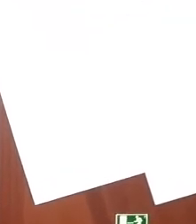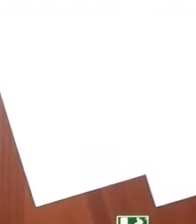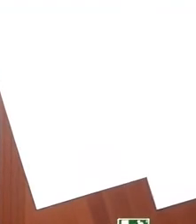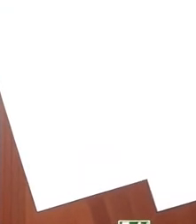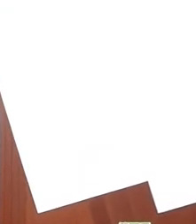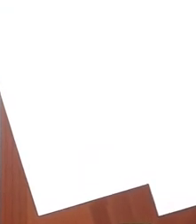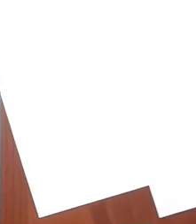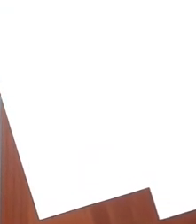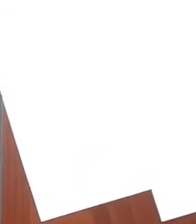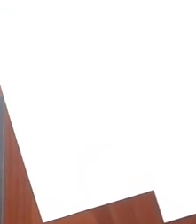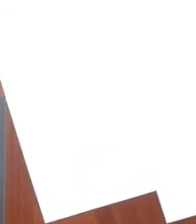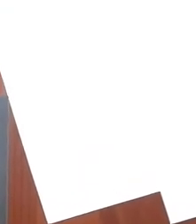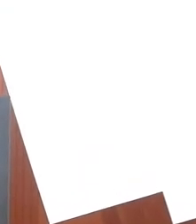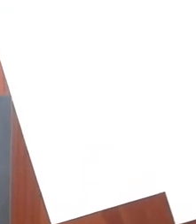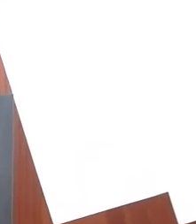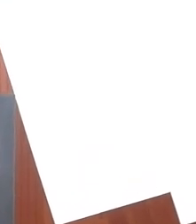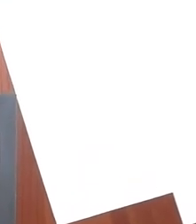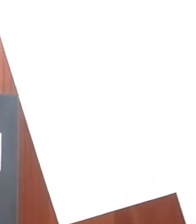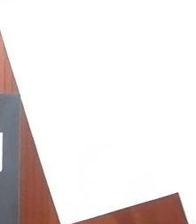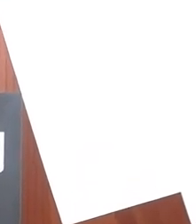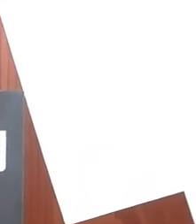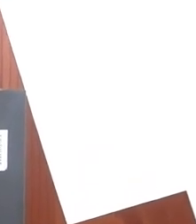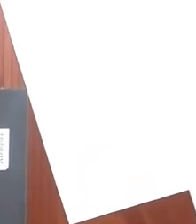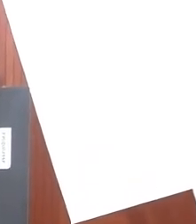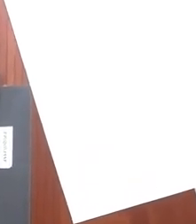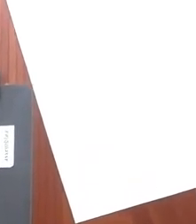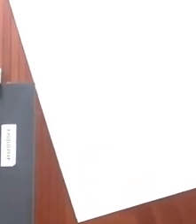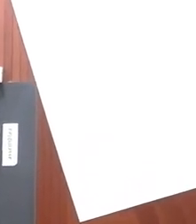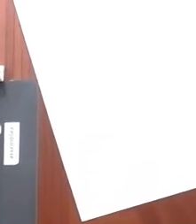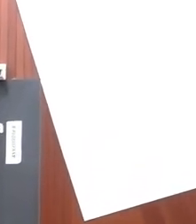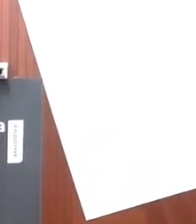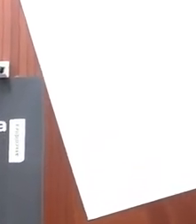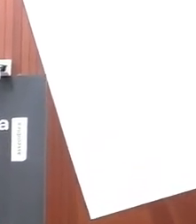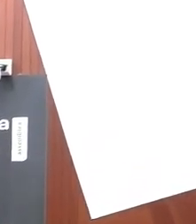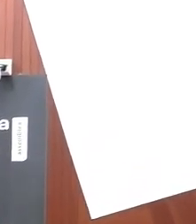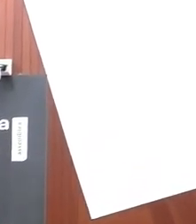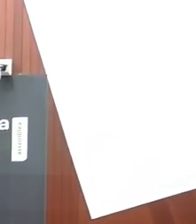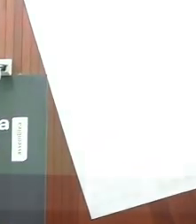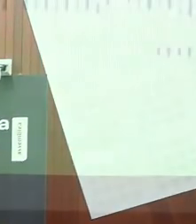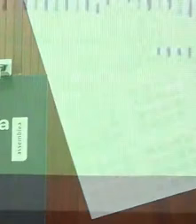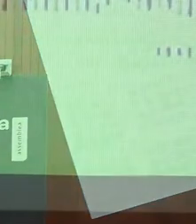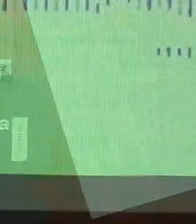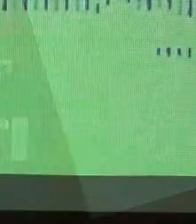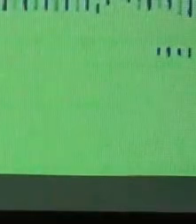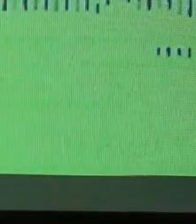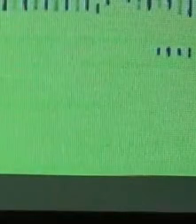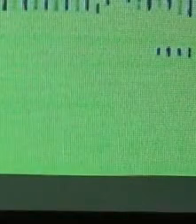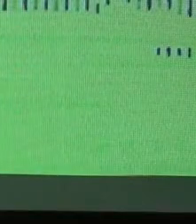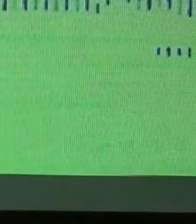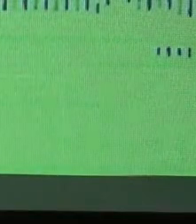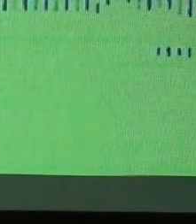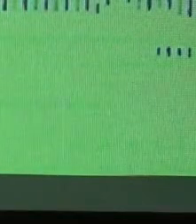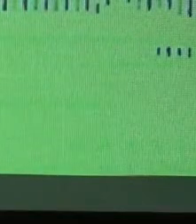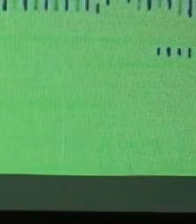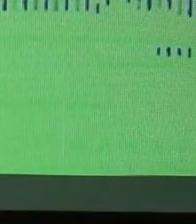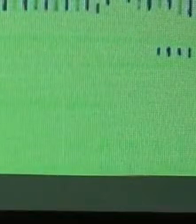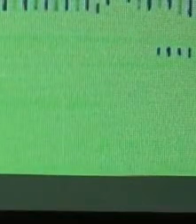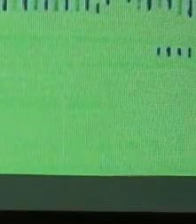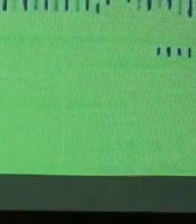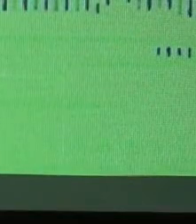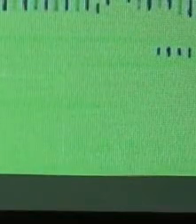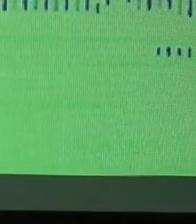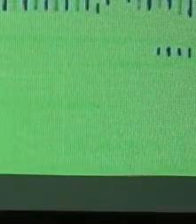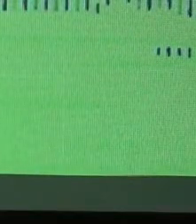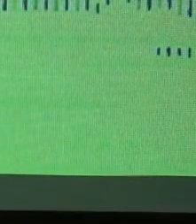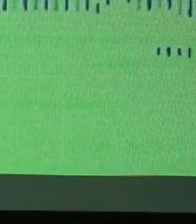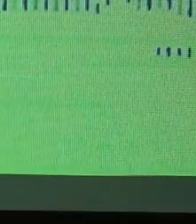seria possible sense les sòcies i els socis de l'Assemblea, que ens ajuden a fer efectiu